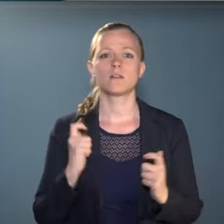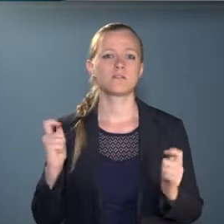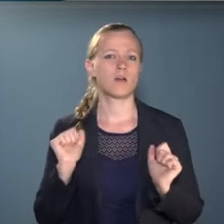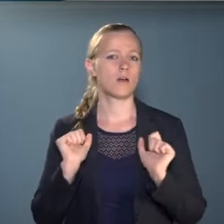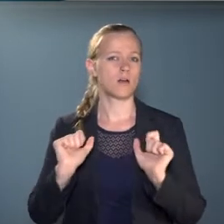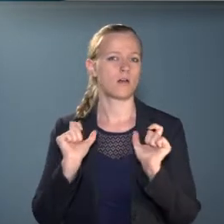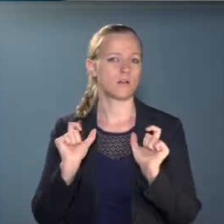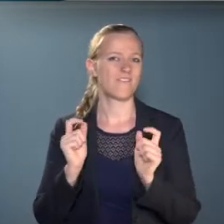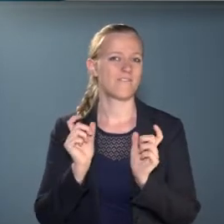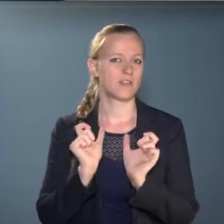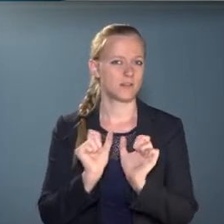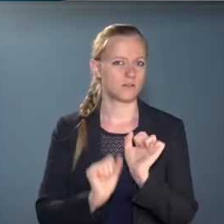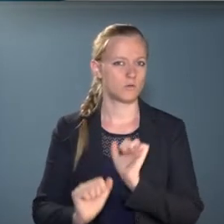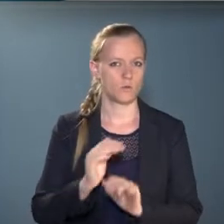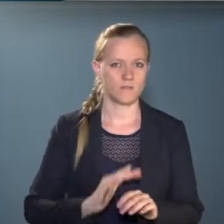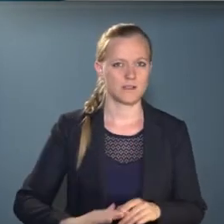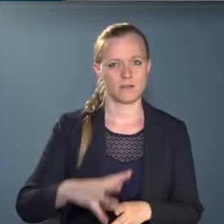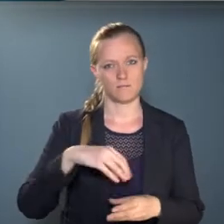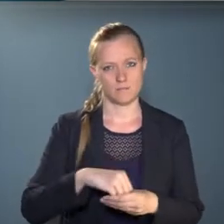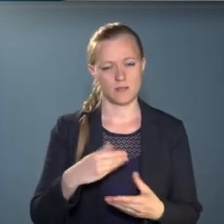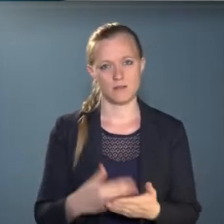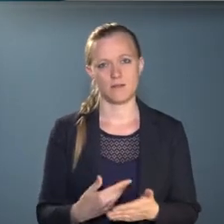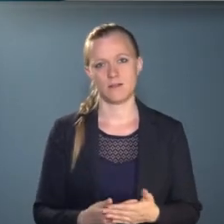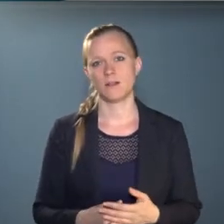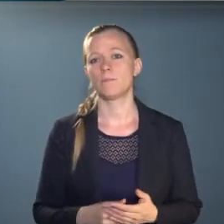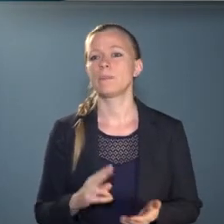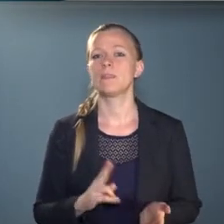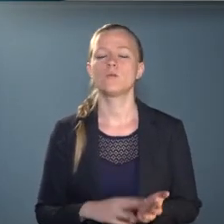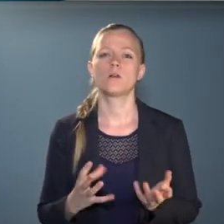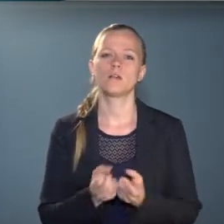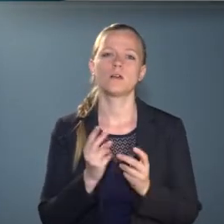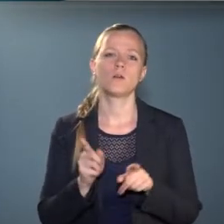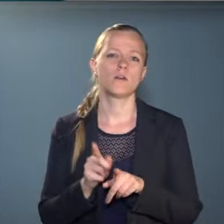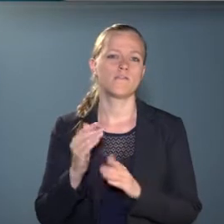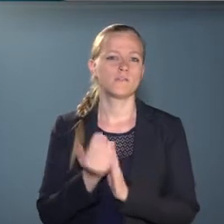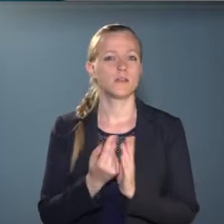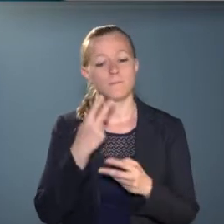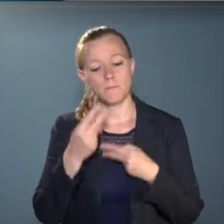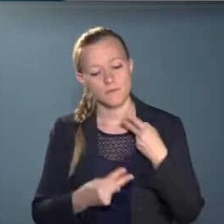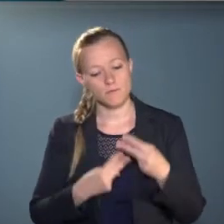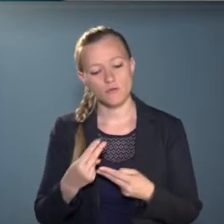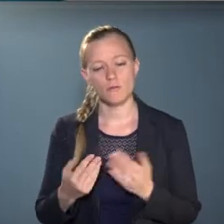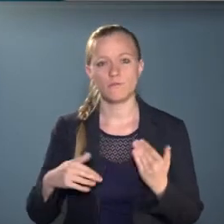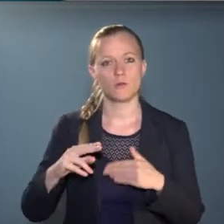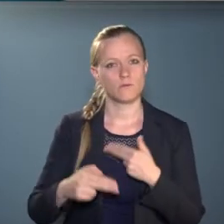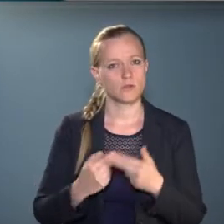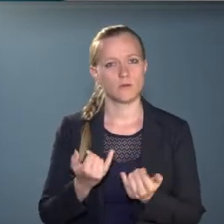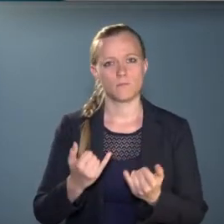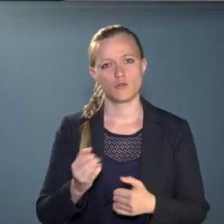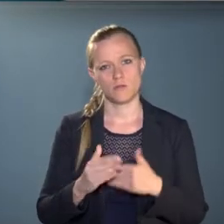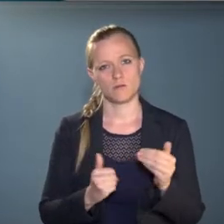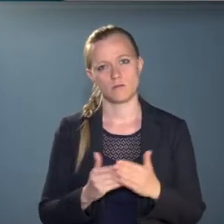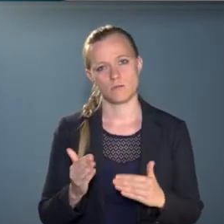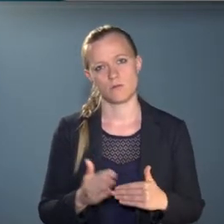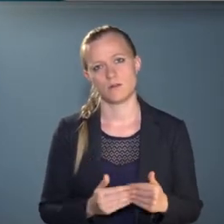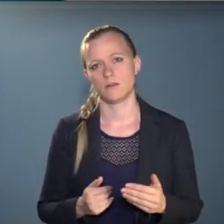védő övezetbe. Itt a jogalkotónak kell megint elvégezni azt a feladatot, hogy felülvizsgálni a jelenlegi gyakorlatot,